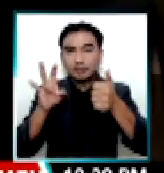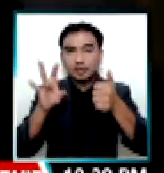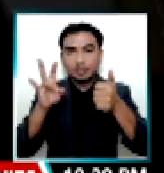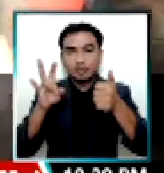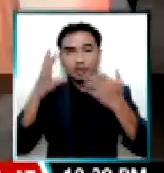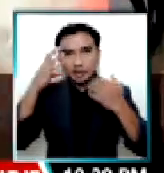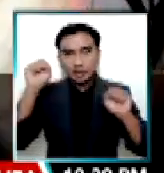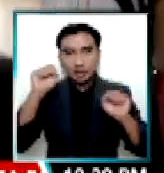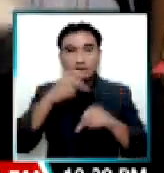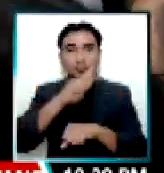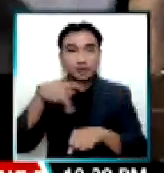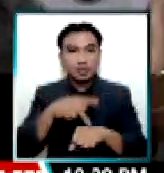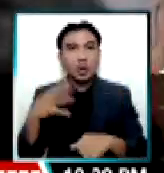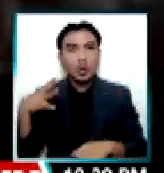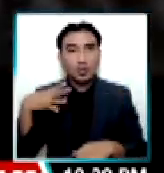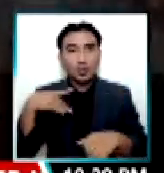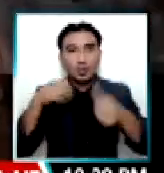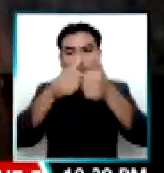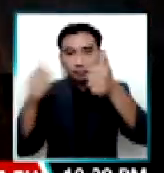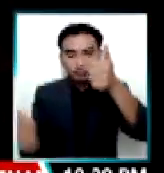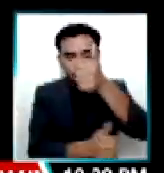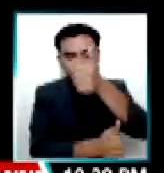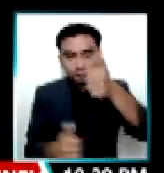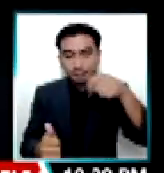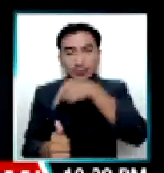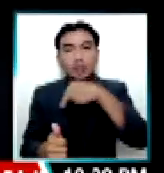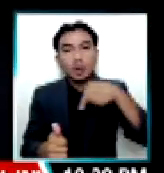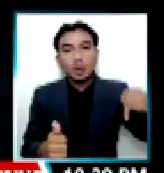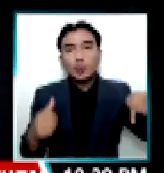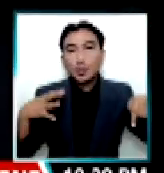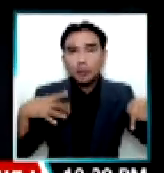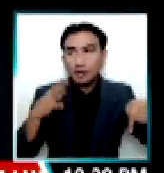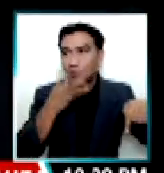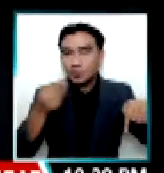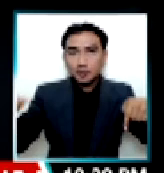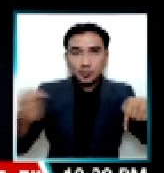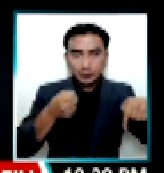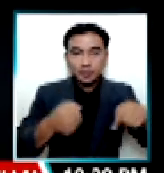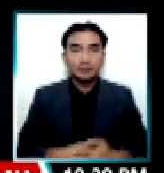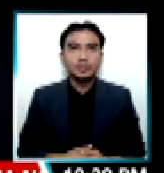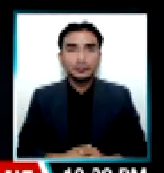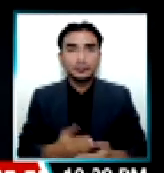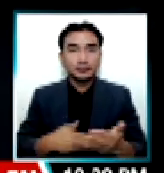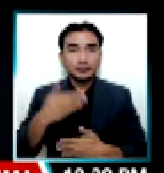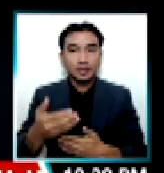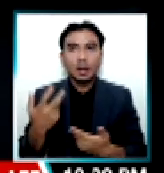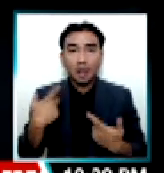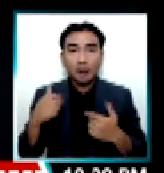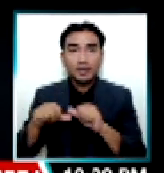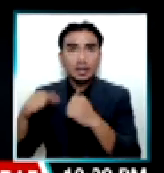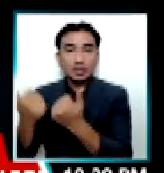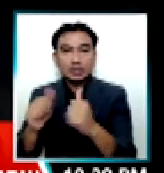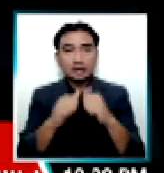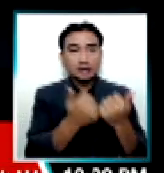kung sino ang itatalaga sa ilang cabinet post na hindi pa napupunan. Kabilang dito ang ilang kagawarang tutugon sa mabibigat na